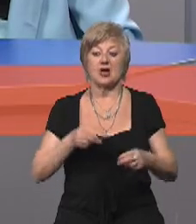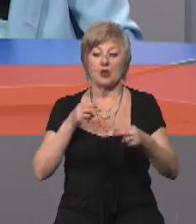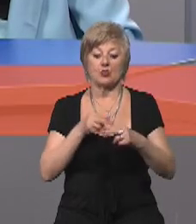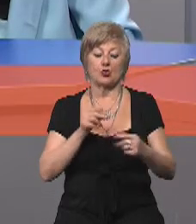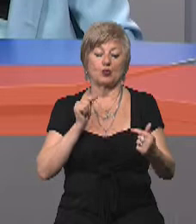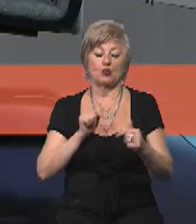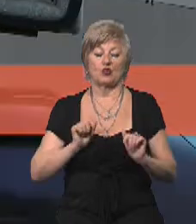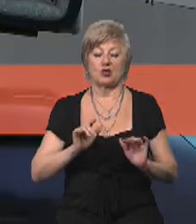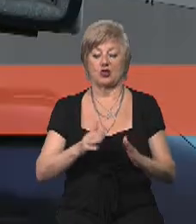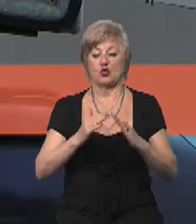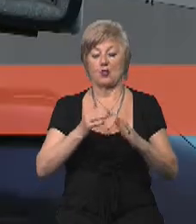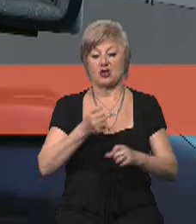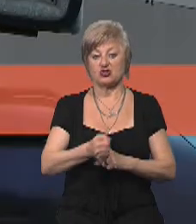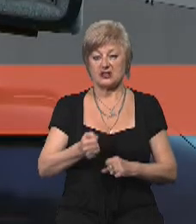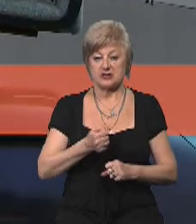протидію домашньому насильству.